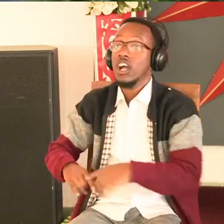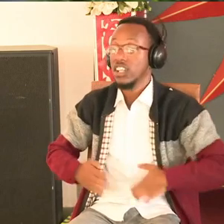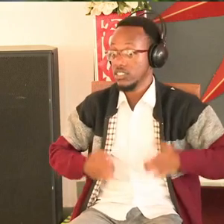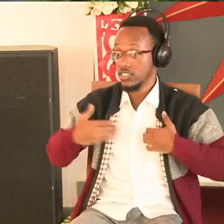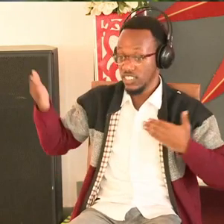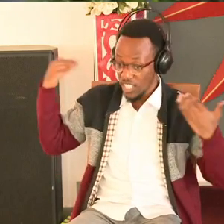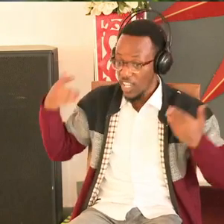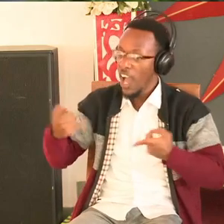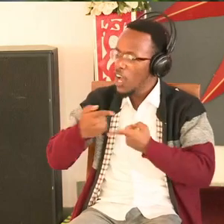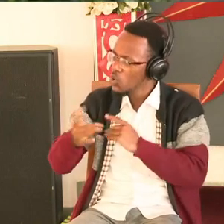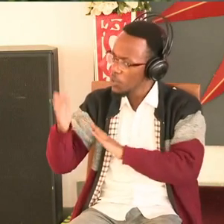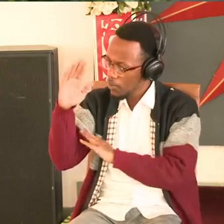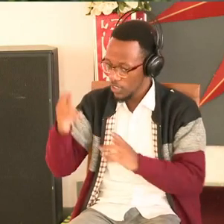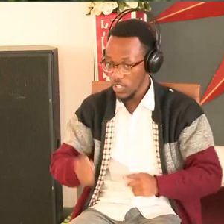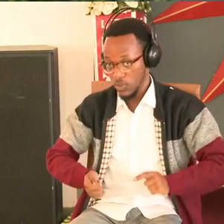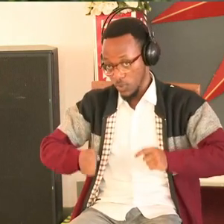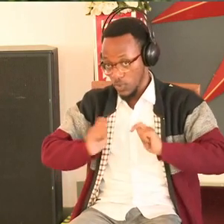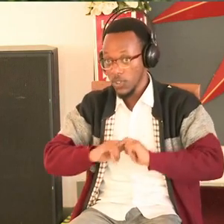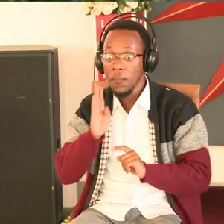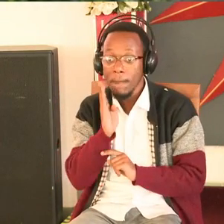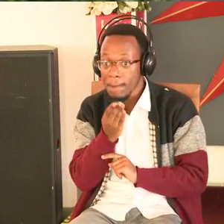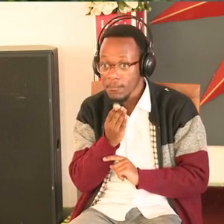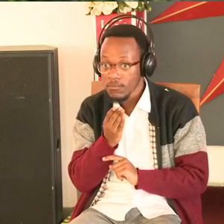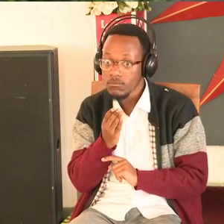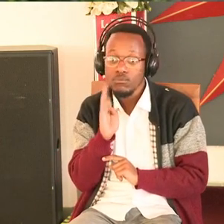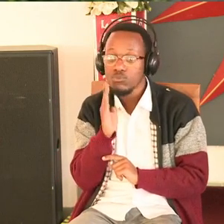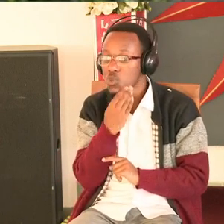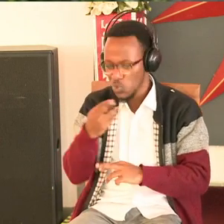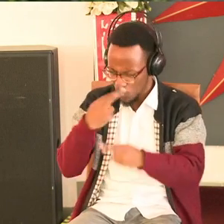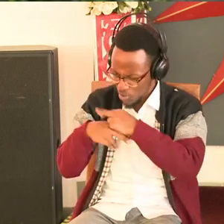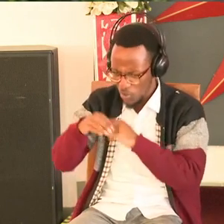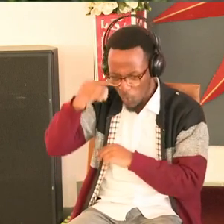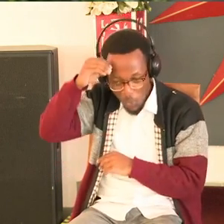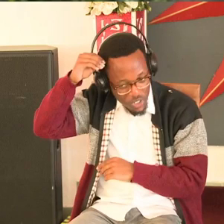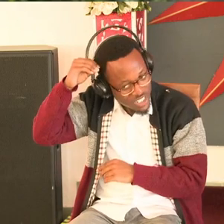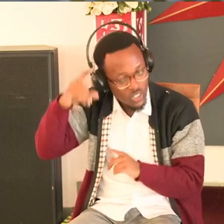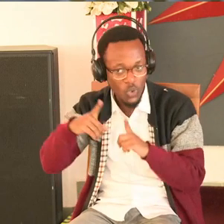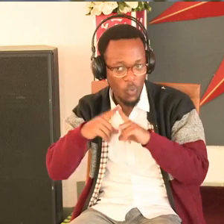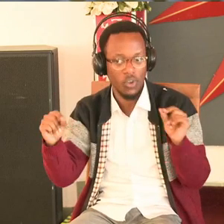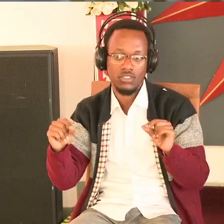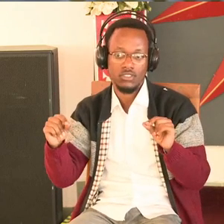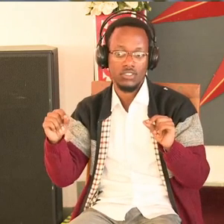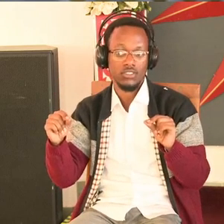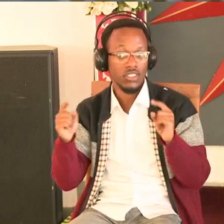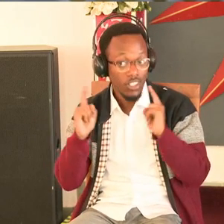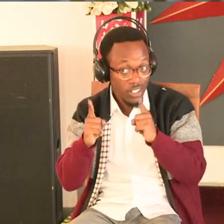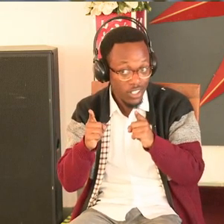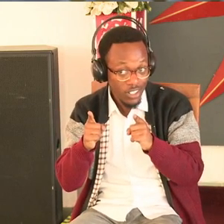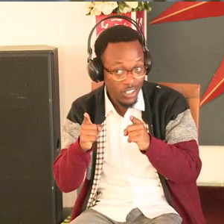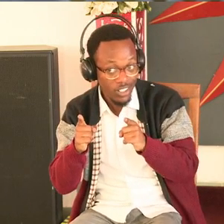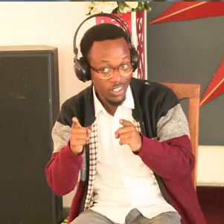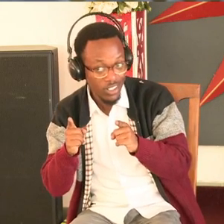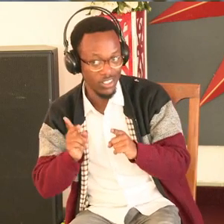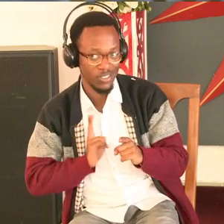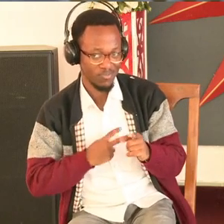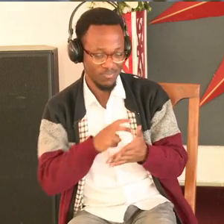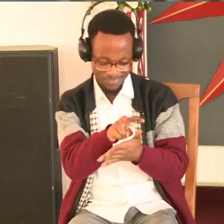umuntu bwo kugaruka ku mwimerere w'ijambo. Noneho turasoma, turasoma muri